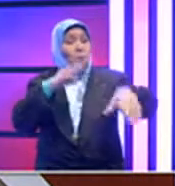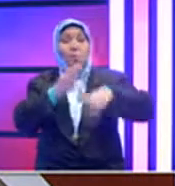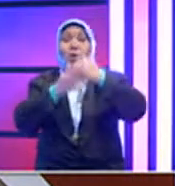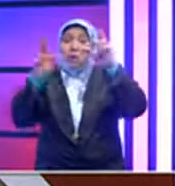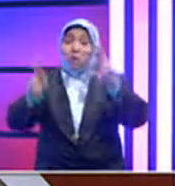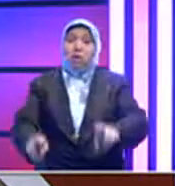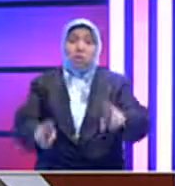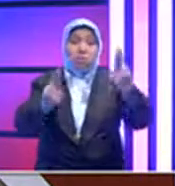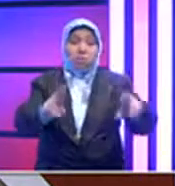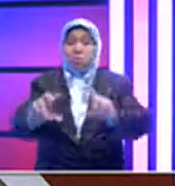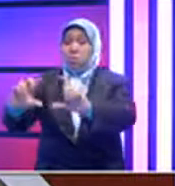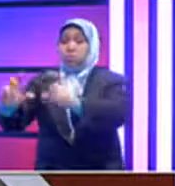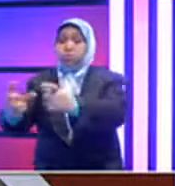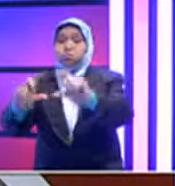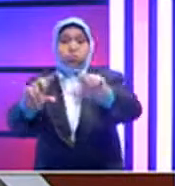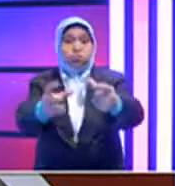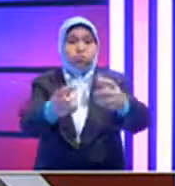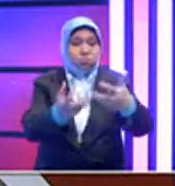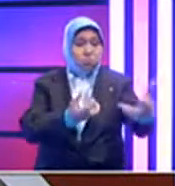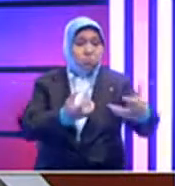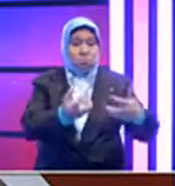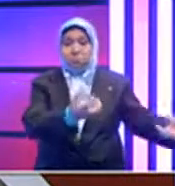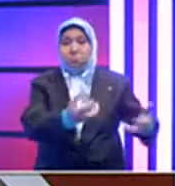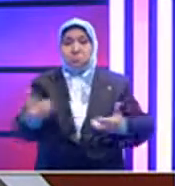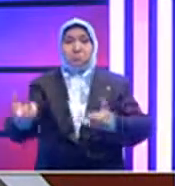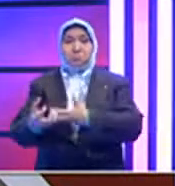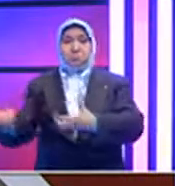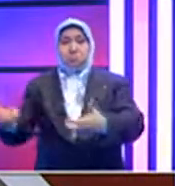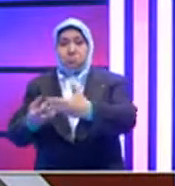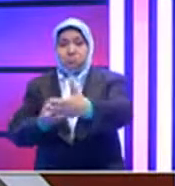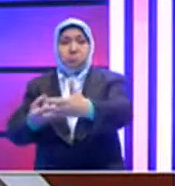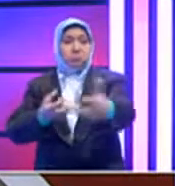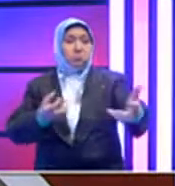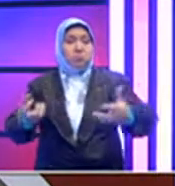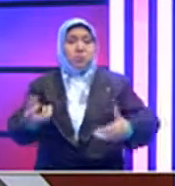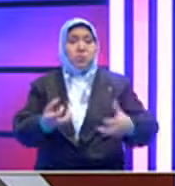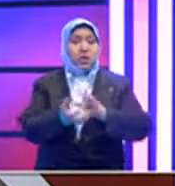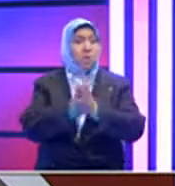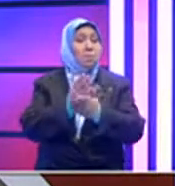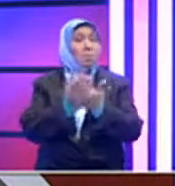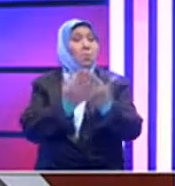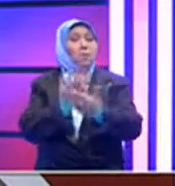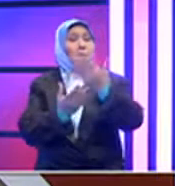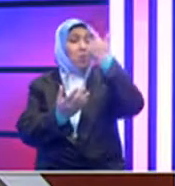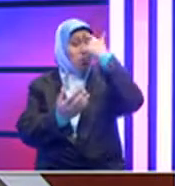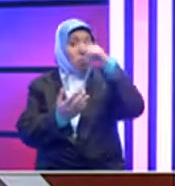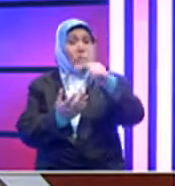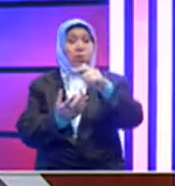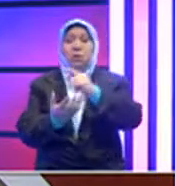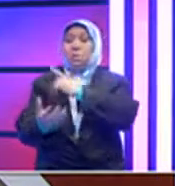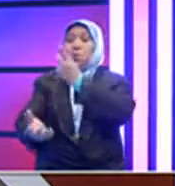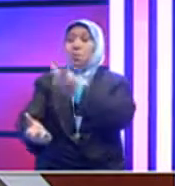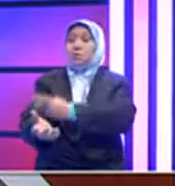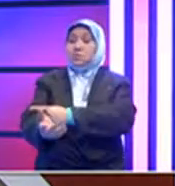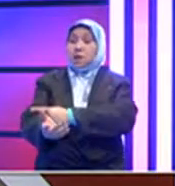itu berkelompok-kelompok Zona dipecah-pecah kan istilahnya di bengkelnya mudah untuk dia konke